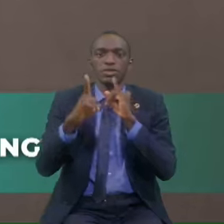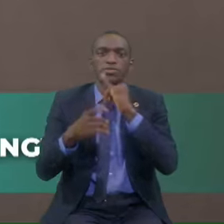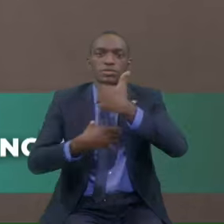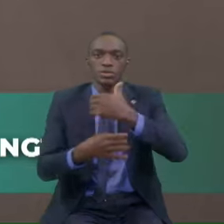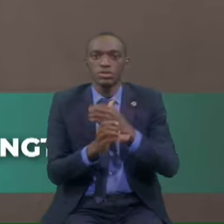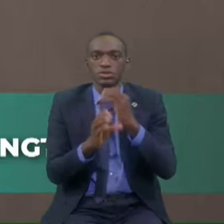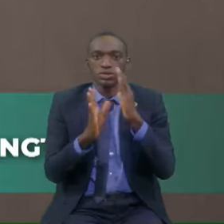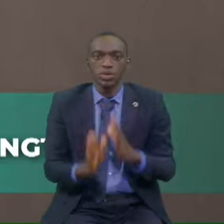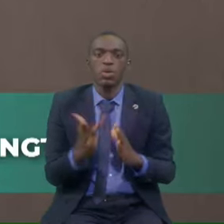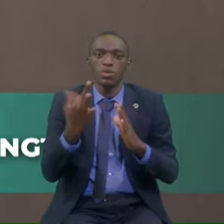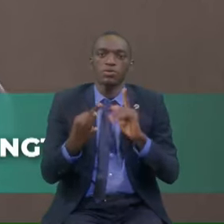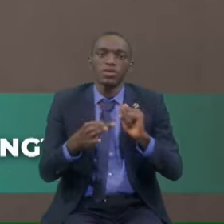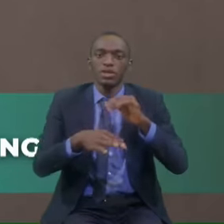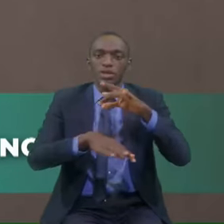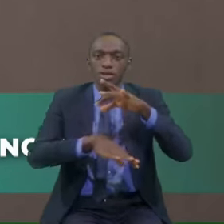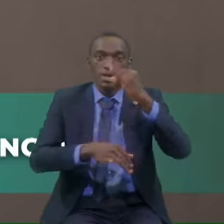extrémités de la terre.